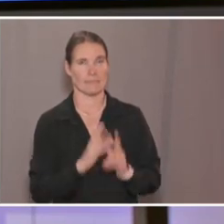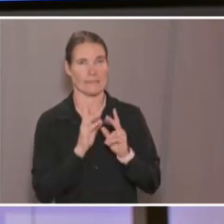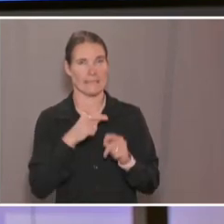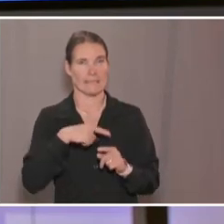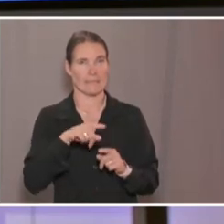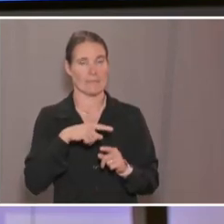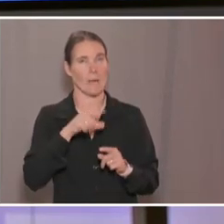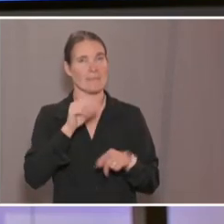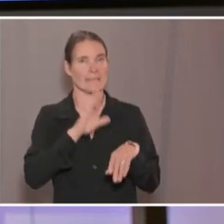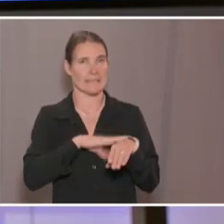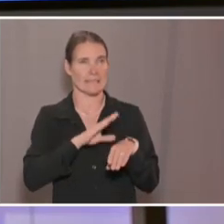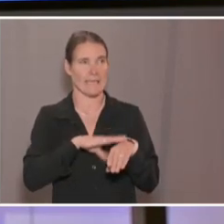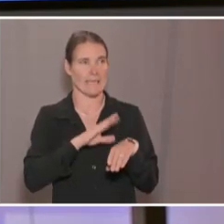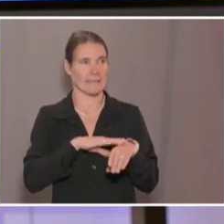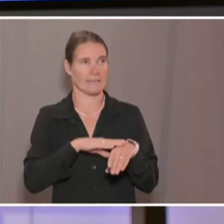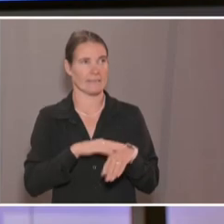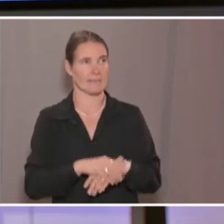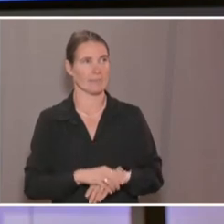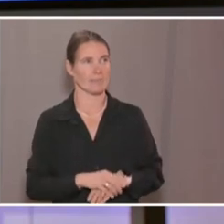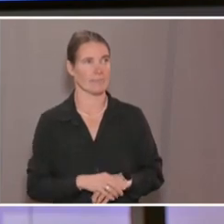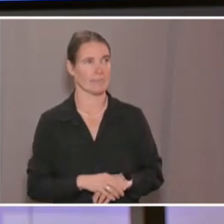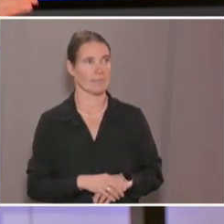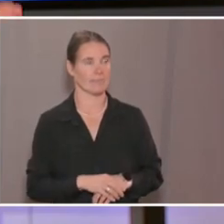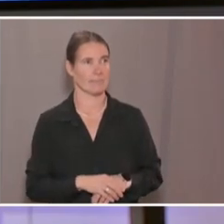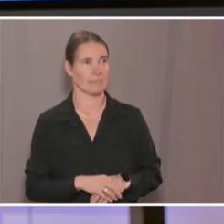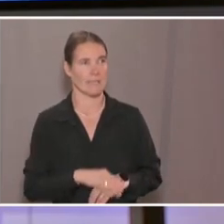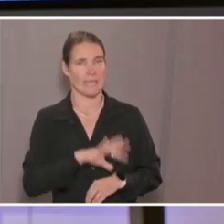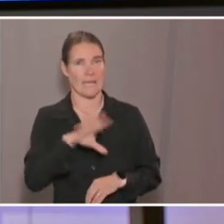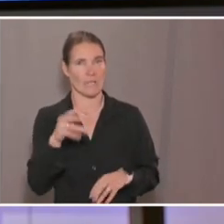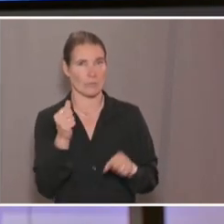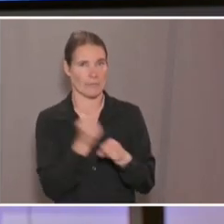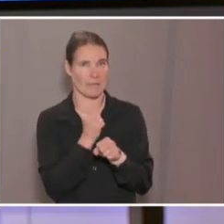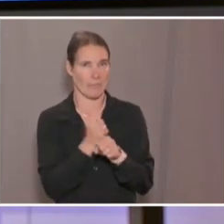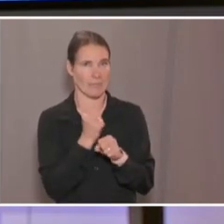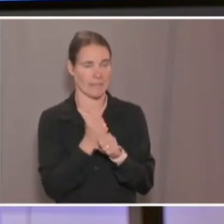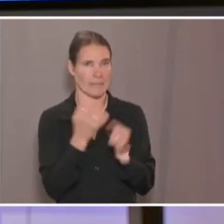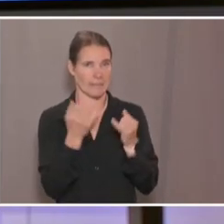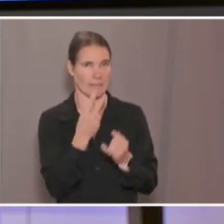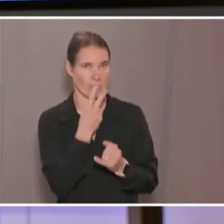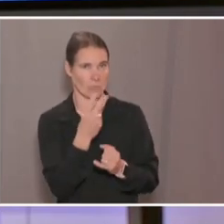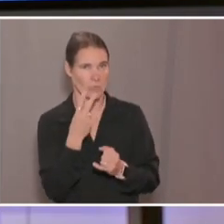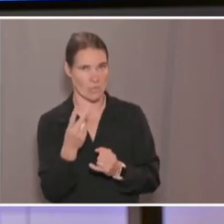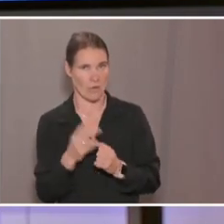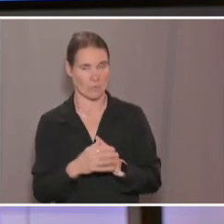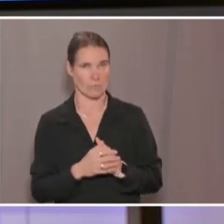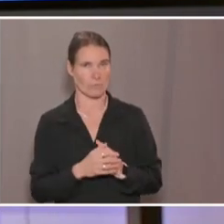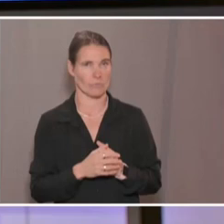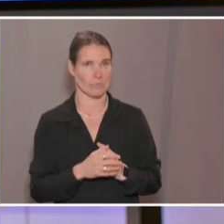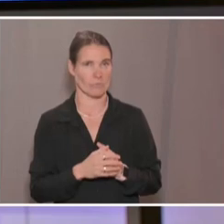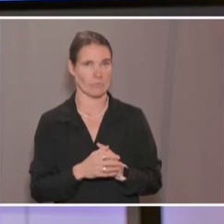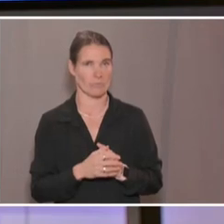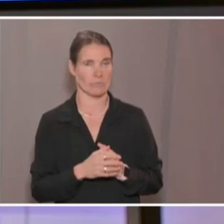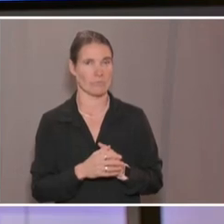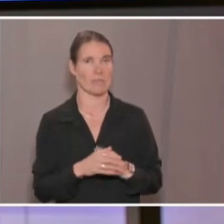ein wenig Zeit, sich einzurichten. Alle Mitarbeitenden, die jetzt zuschauen an den Geräten, sollten ja an